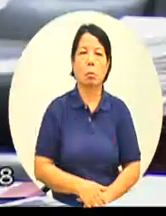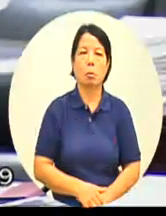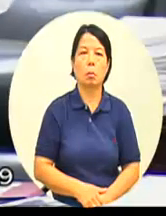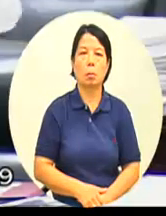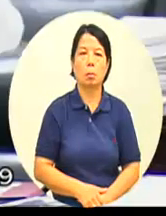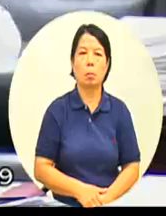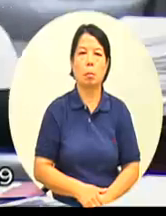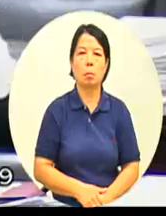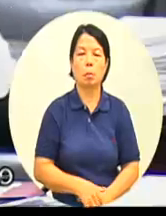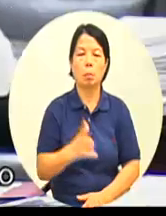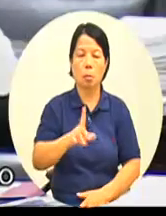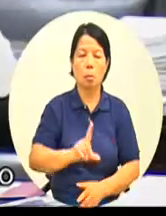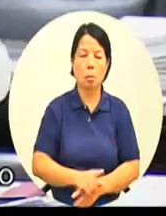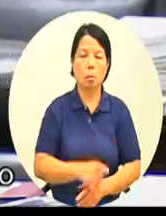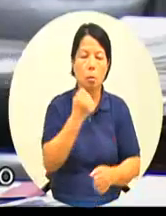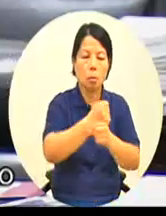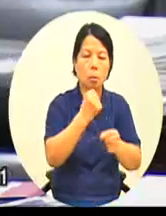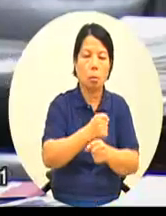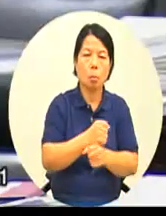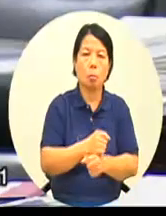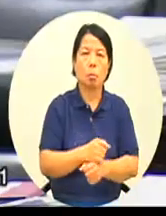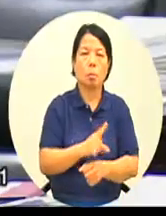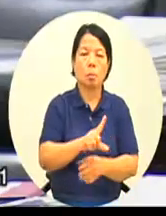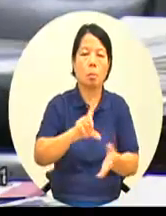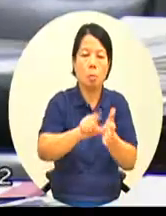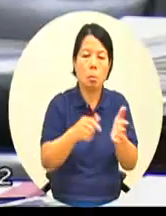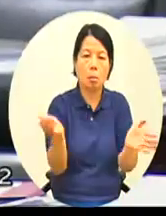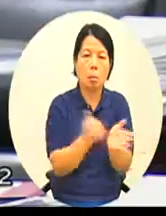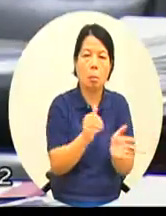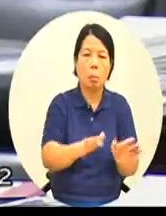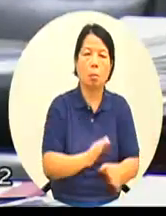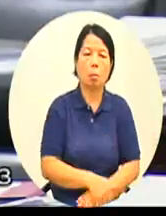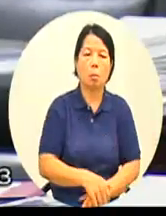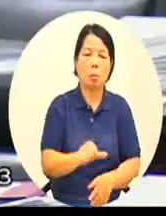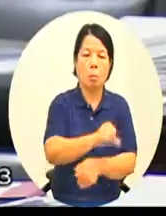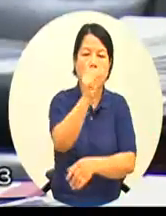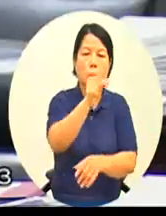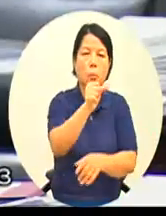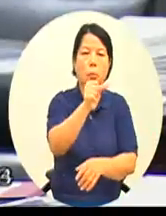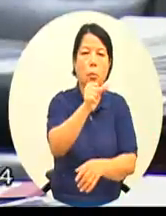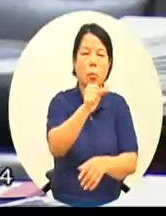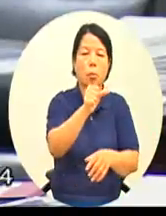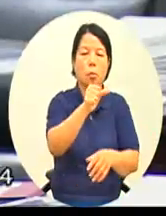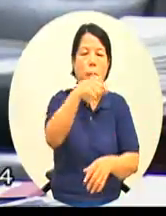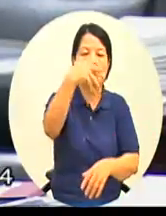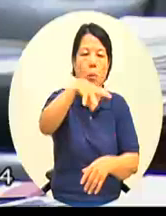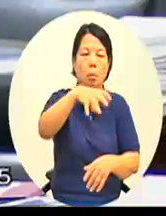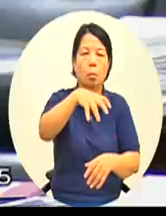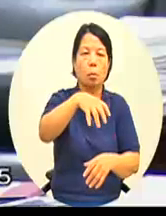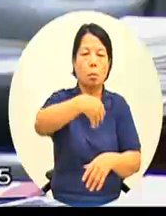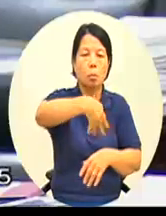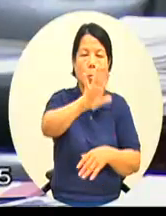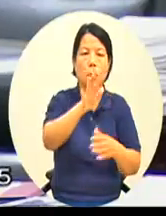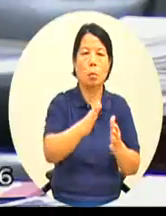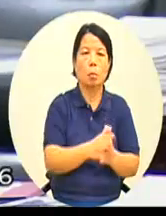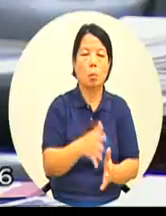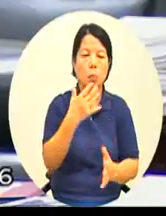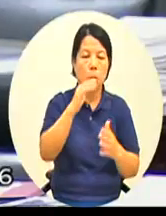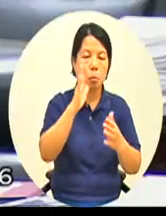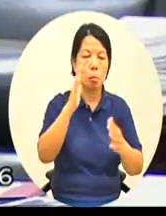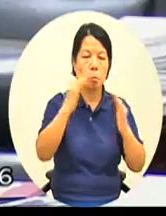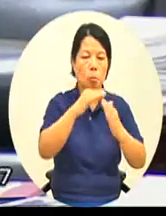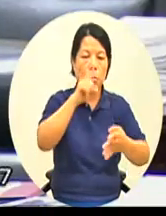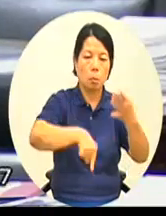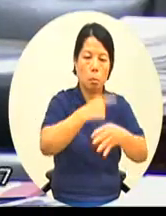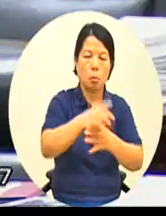他上班上到时间到，比如说他应该在5点下班，他提早，因为家里有事，他说他要提早走，4点半